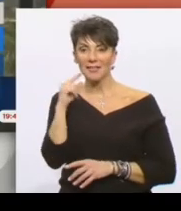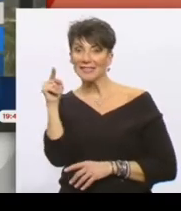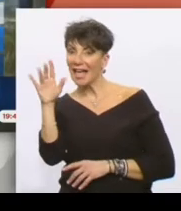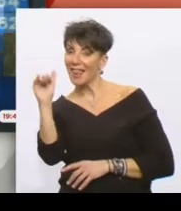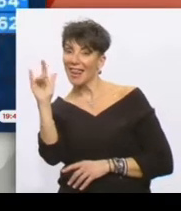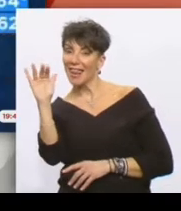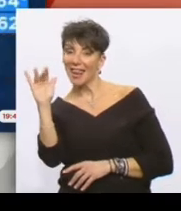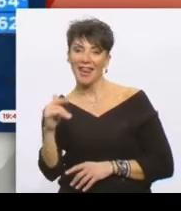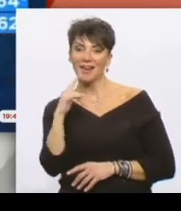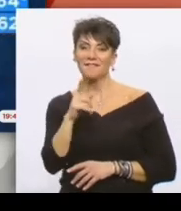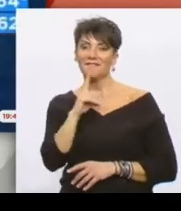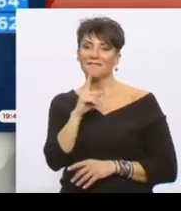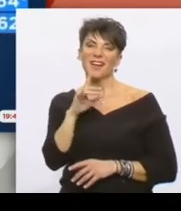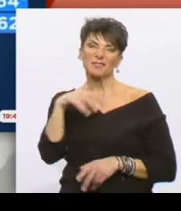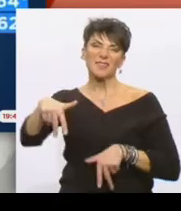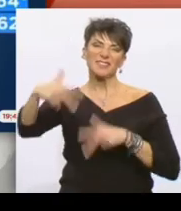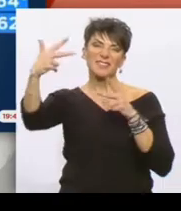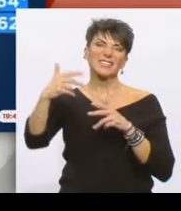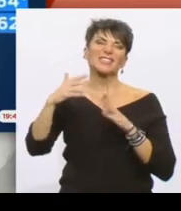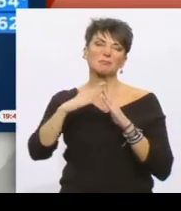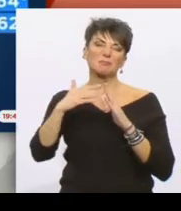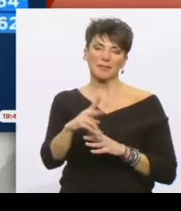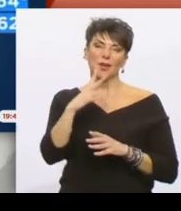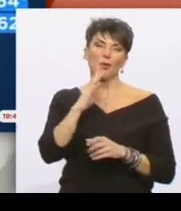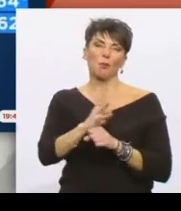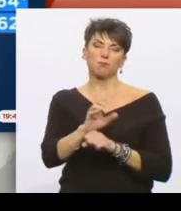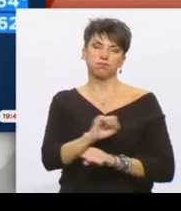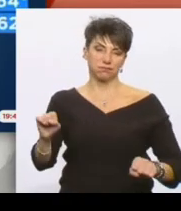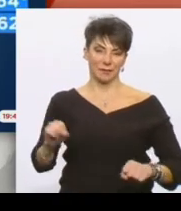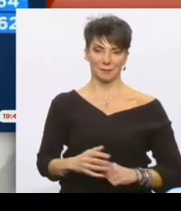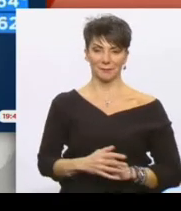μετεωρολόγος μετέδιδε το δελτίο από το σπίτι της στο Λος Άντζελες λόγω της πανδημίας.